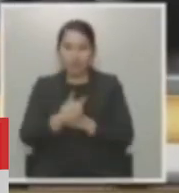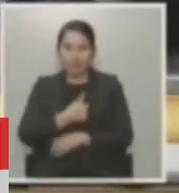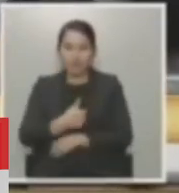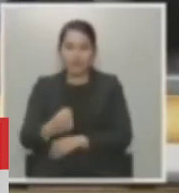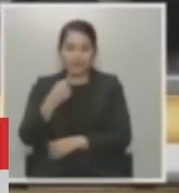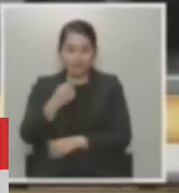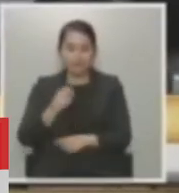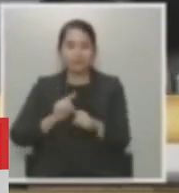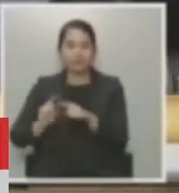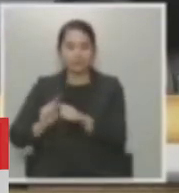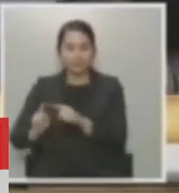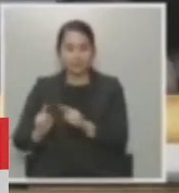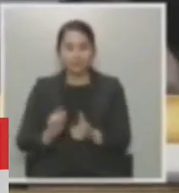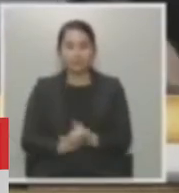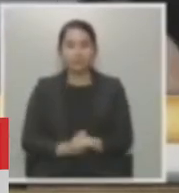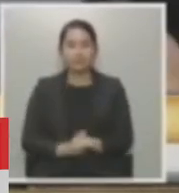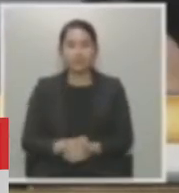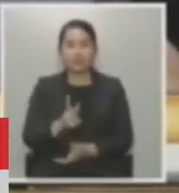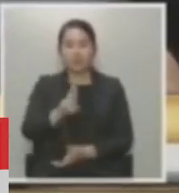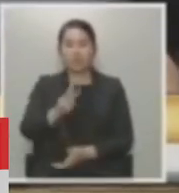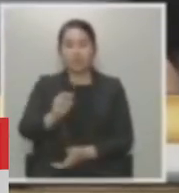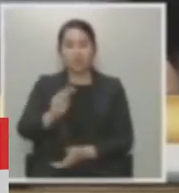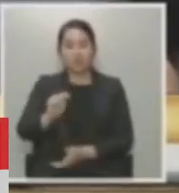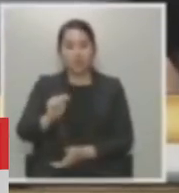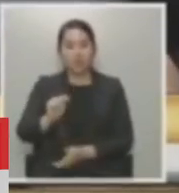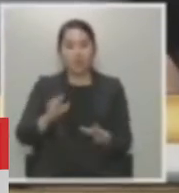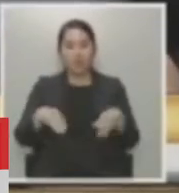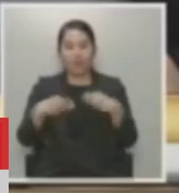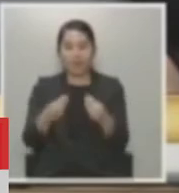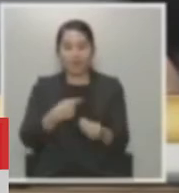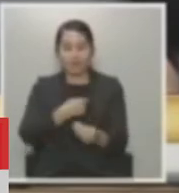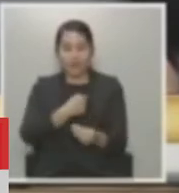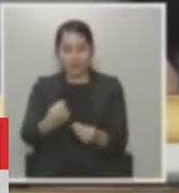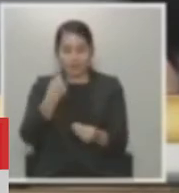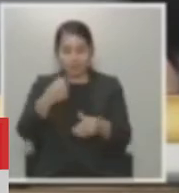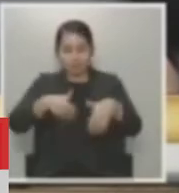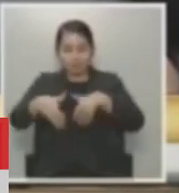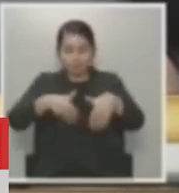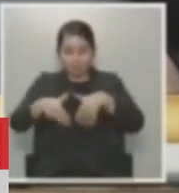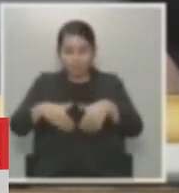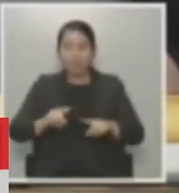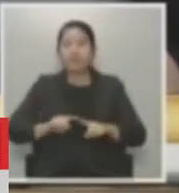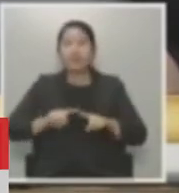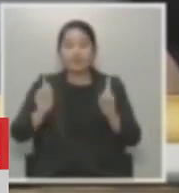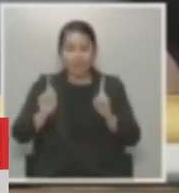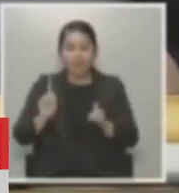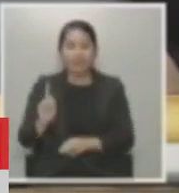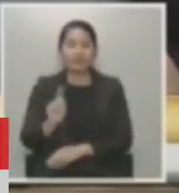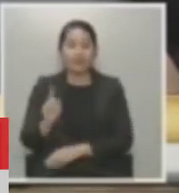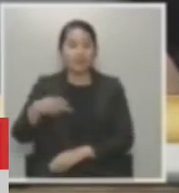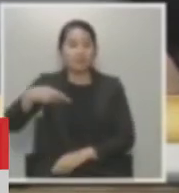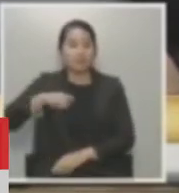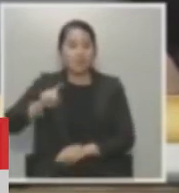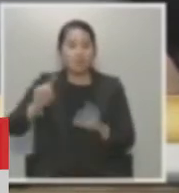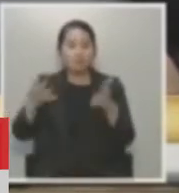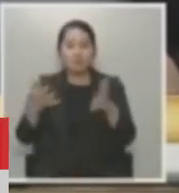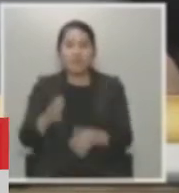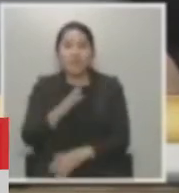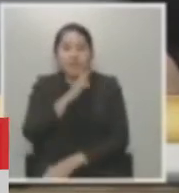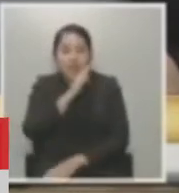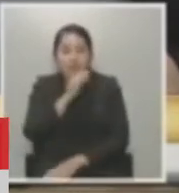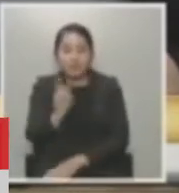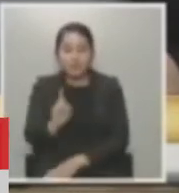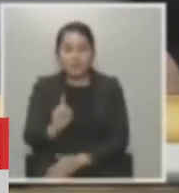ใจว่าทางท่านรัฐมนตรีก็ต้องให้ความมั่นใจกับประชาชนค่ะแต่สิ่งเหล่านั้นจะไม่เกิดประโยชน์เลยถ้าการปฏิบัติของท่